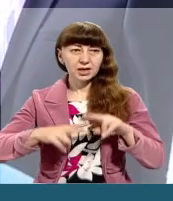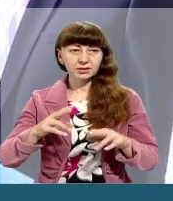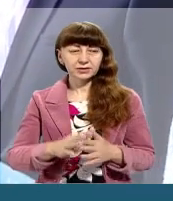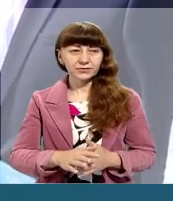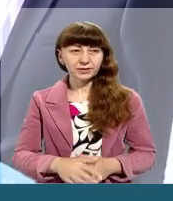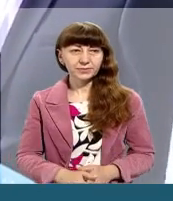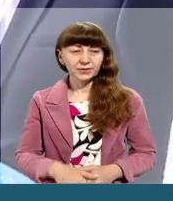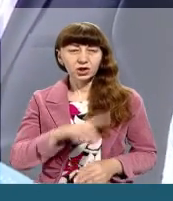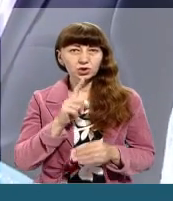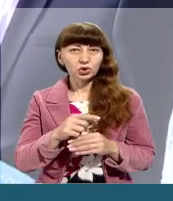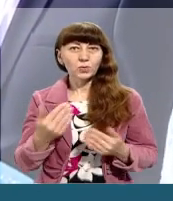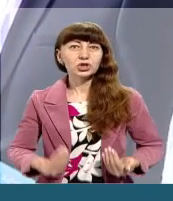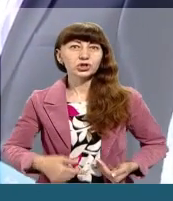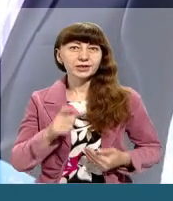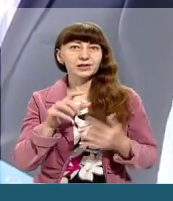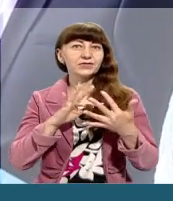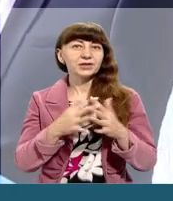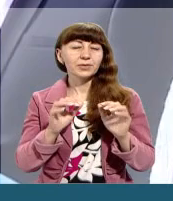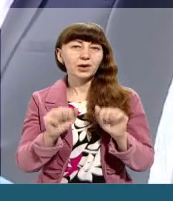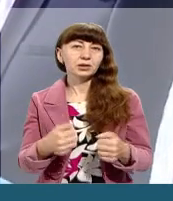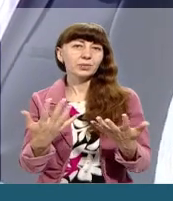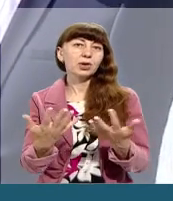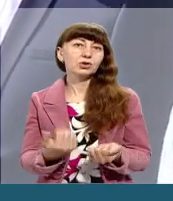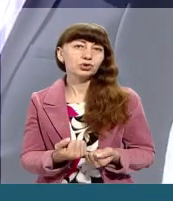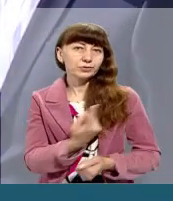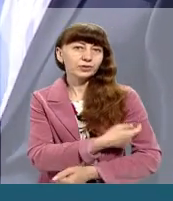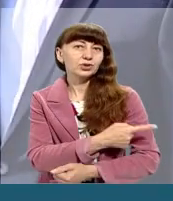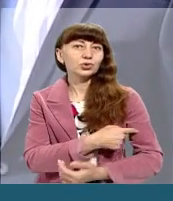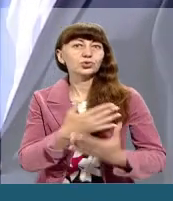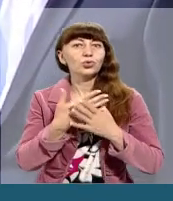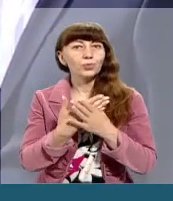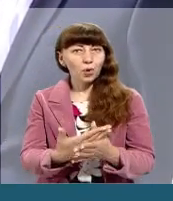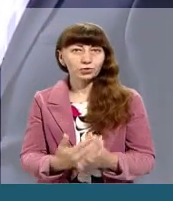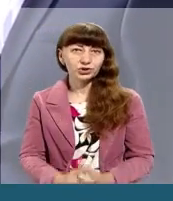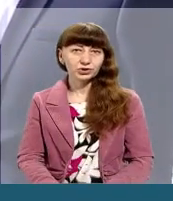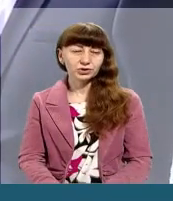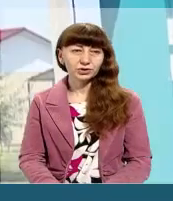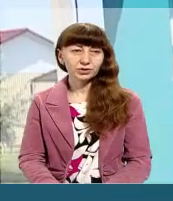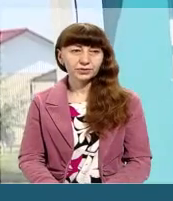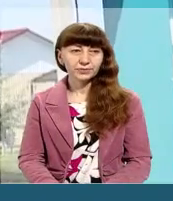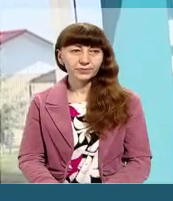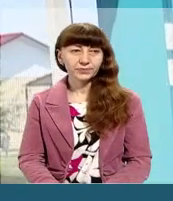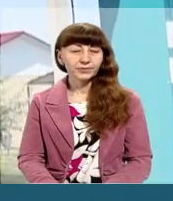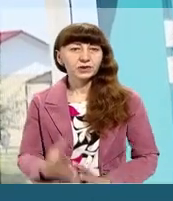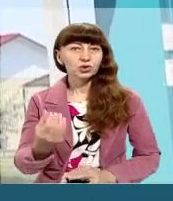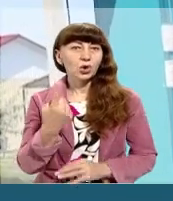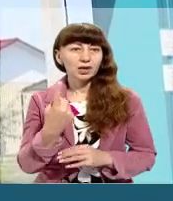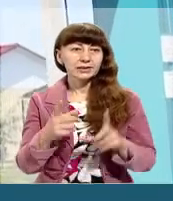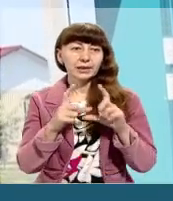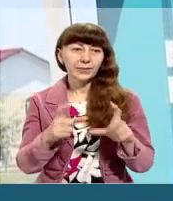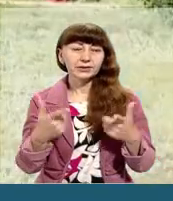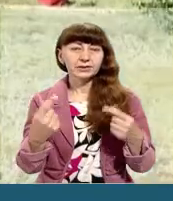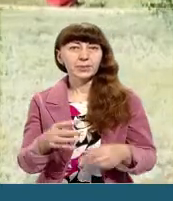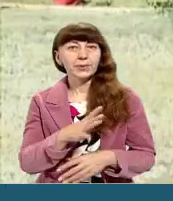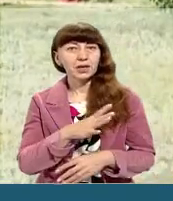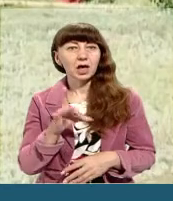завершить, чтобы жители в сельской местности получали соответствующую качественную медицинскую помощь. Еще одним объектом, где